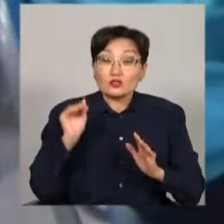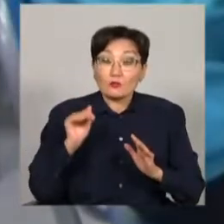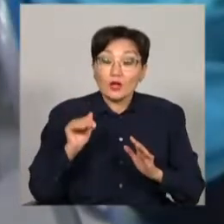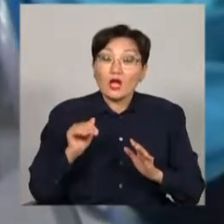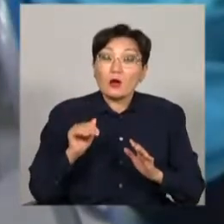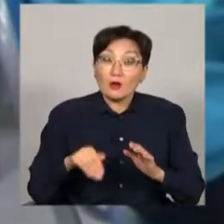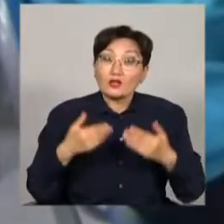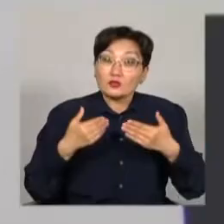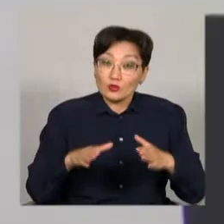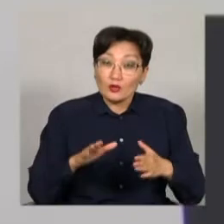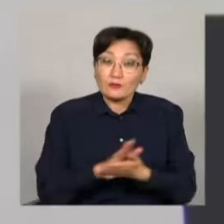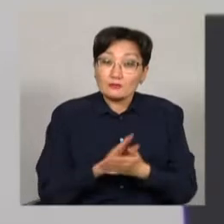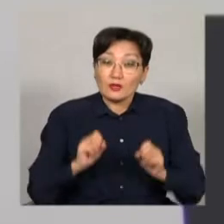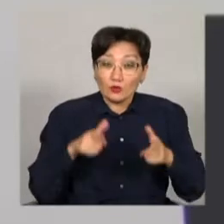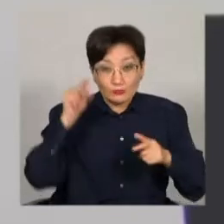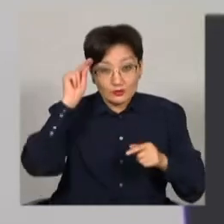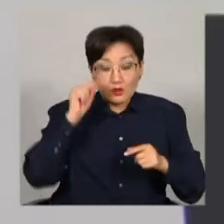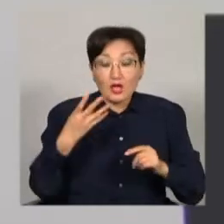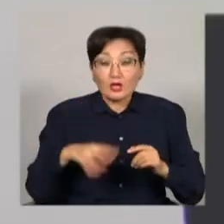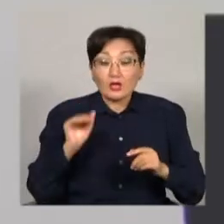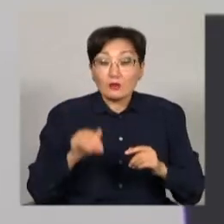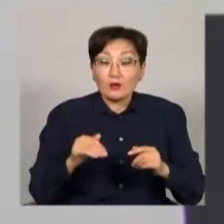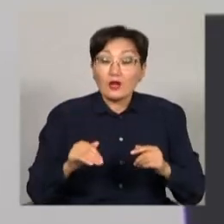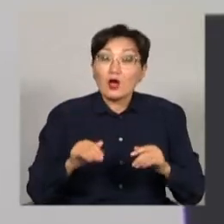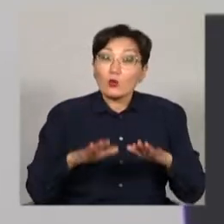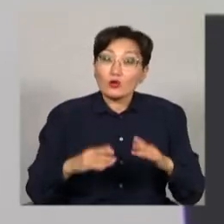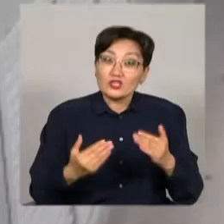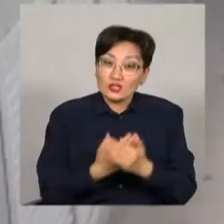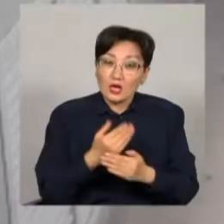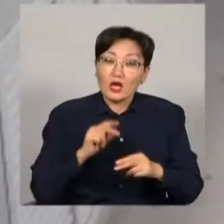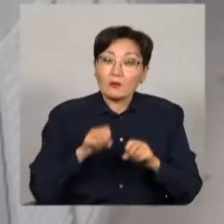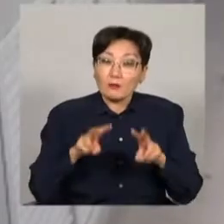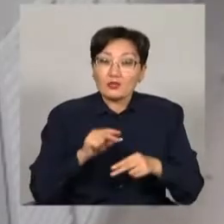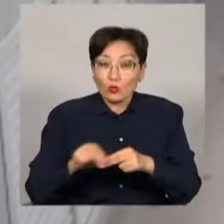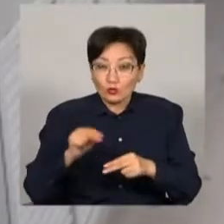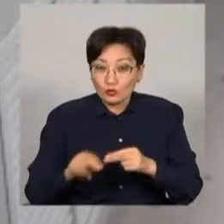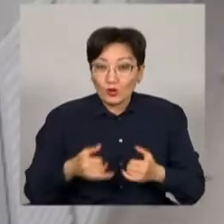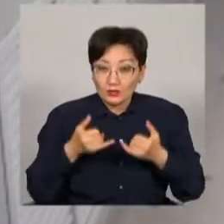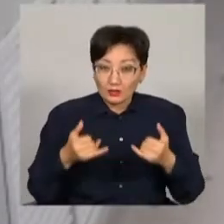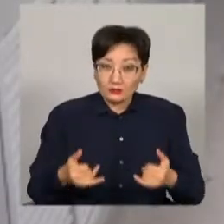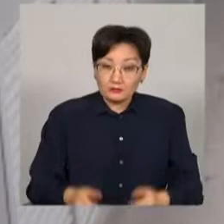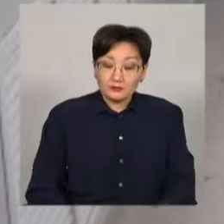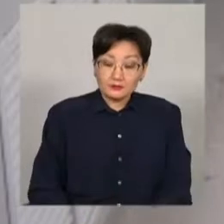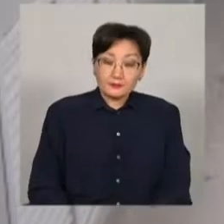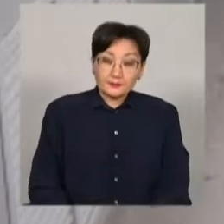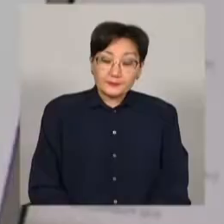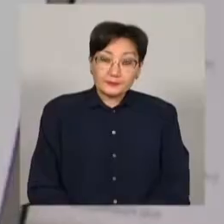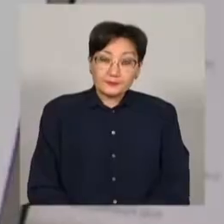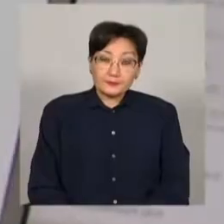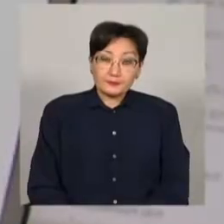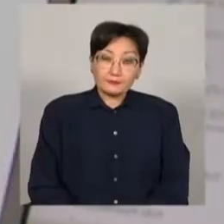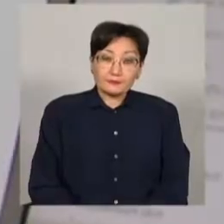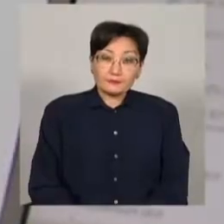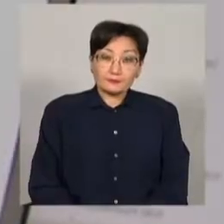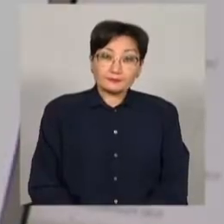грант ала алады. Оның ішінде 40 мың орын жаңа мамандықтарды оқытуға арналған. Асылбек Тойбек, Нұрлан Өтеген,